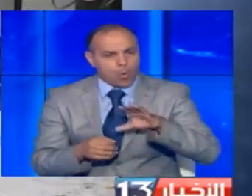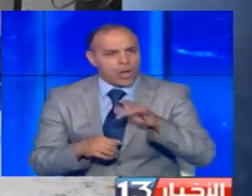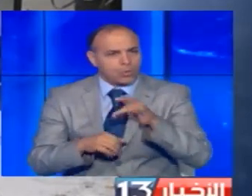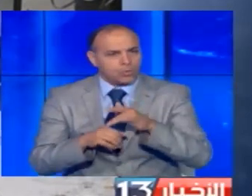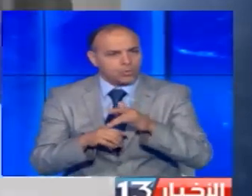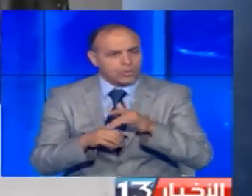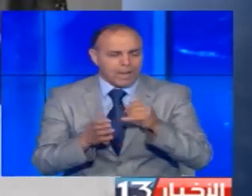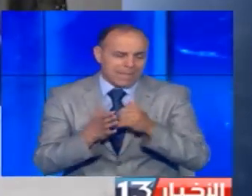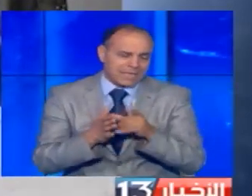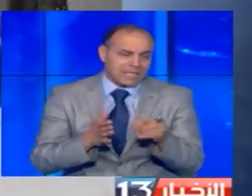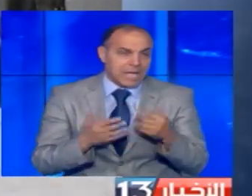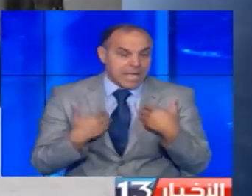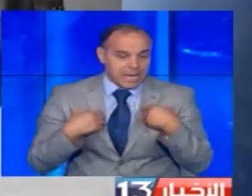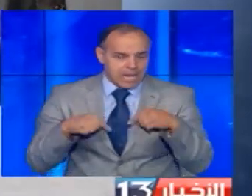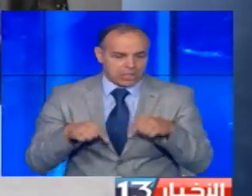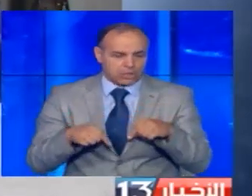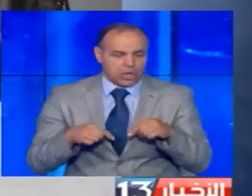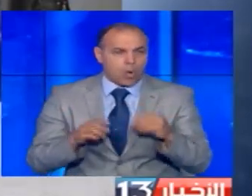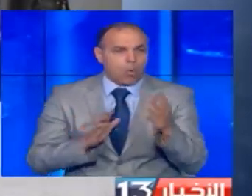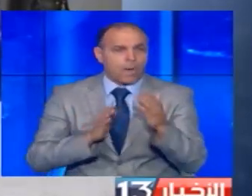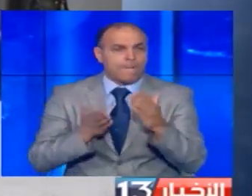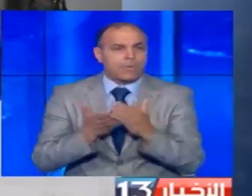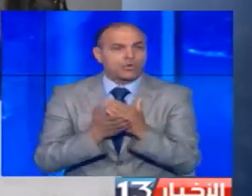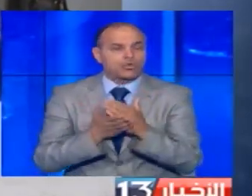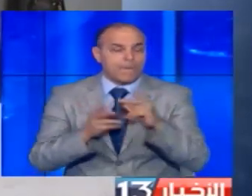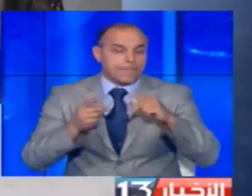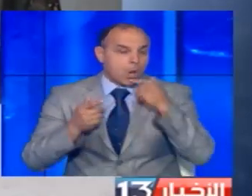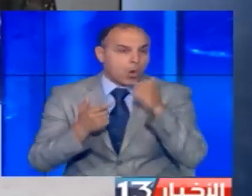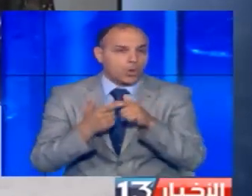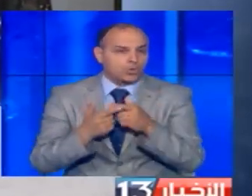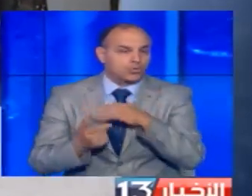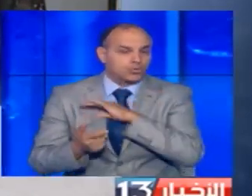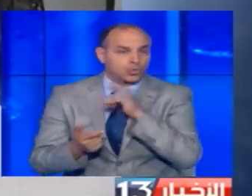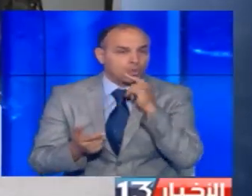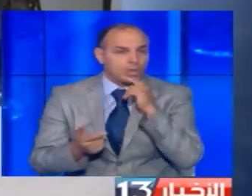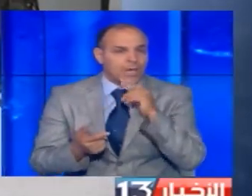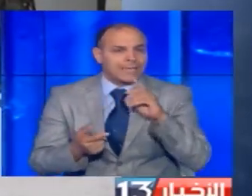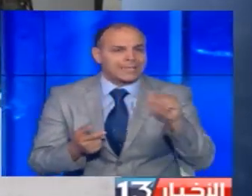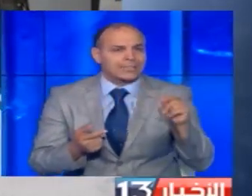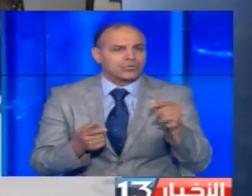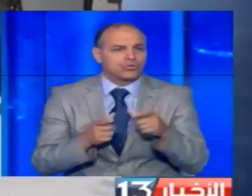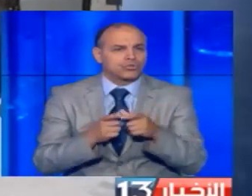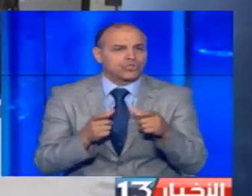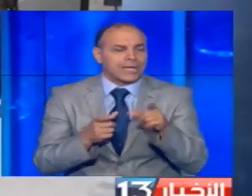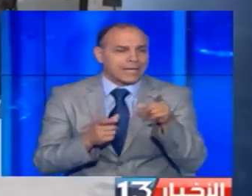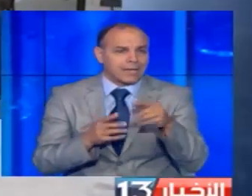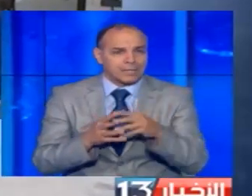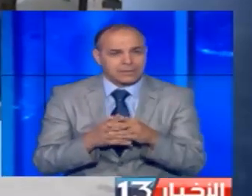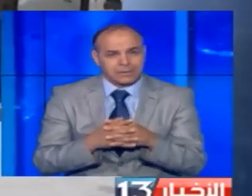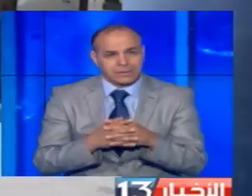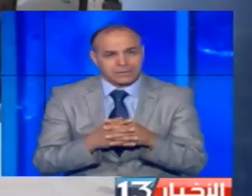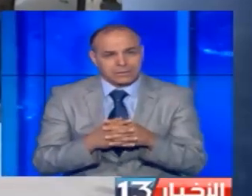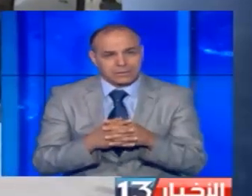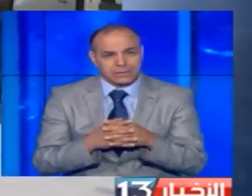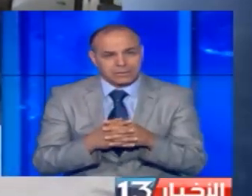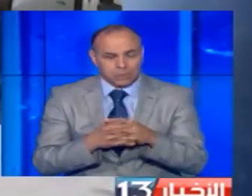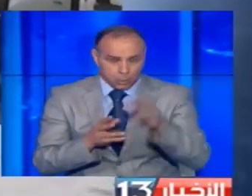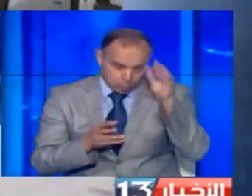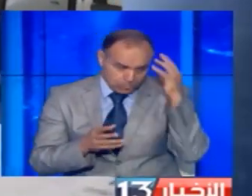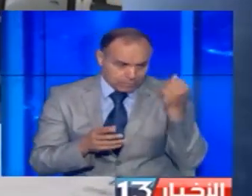جربونا احنا قدام اه تقوم بها السبب اه اللي هي شركه اه وطنيه